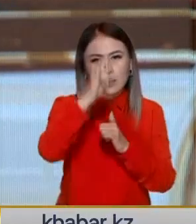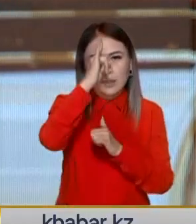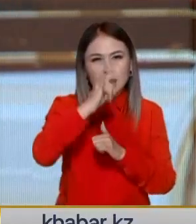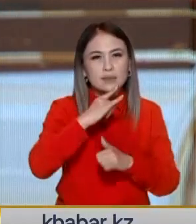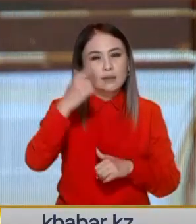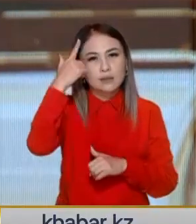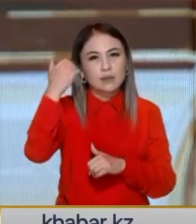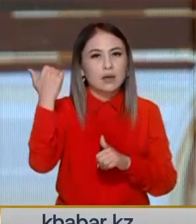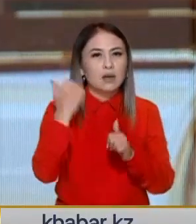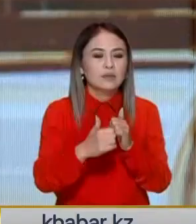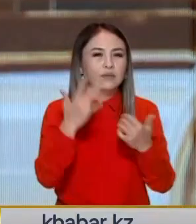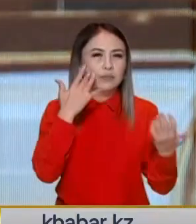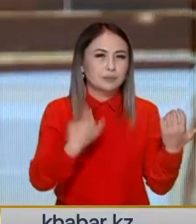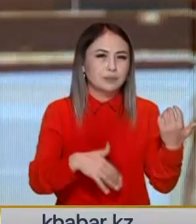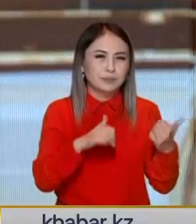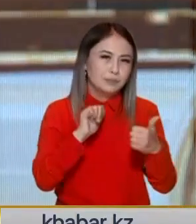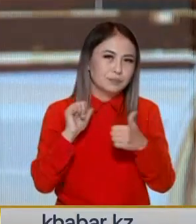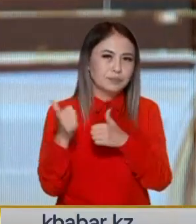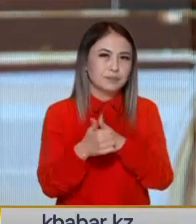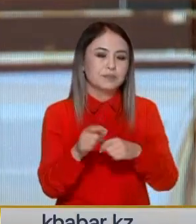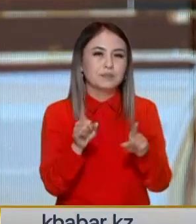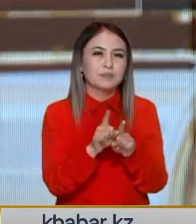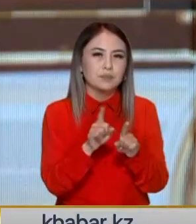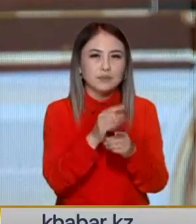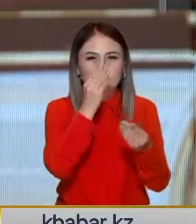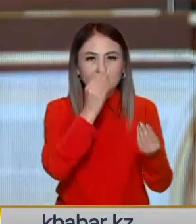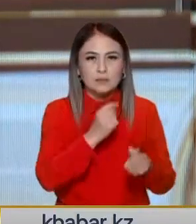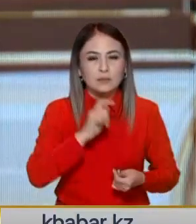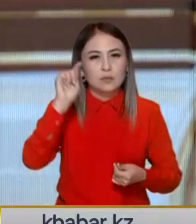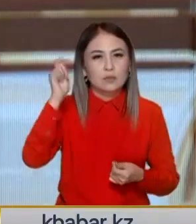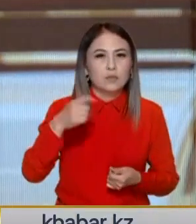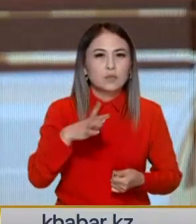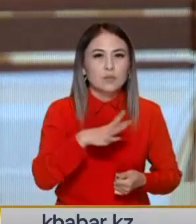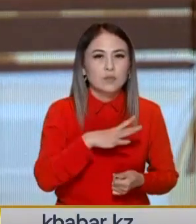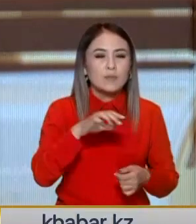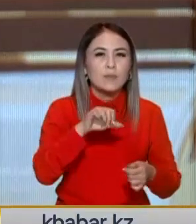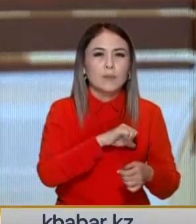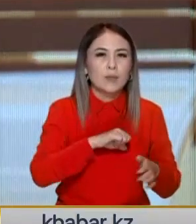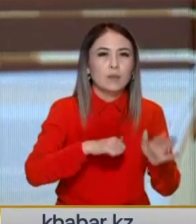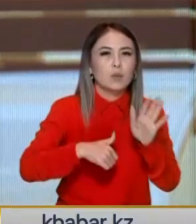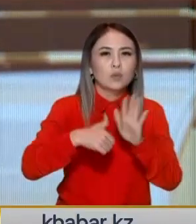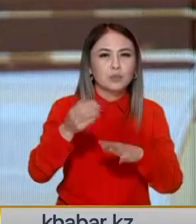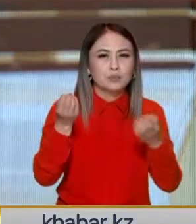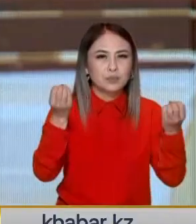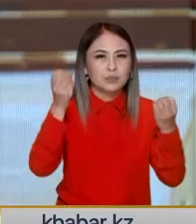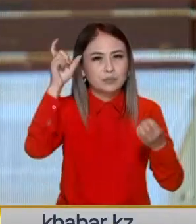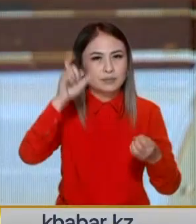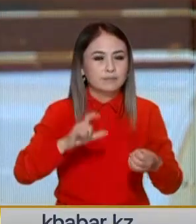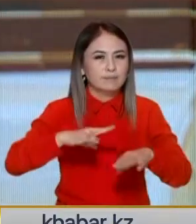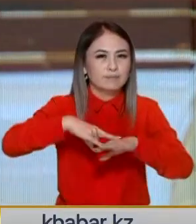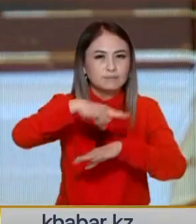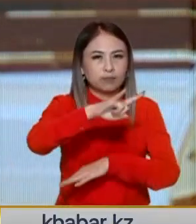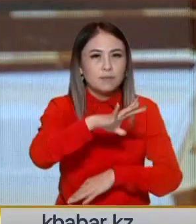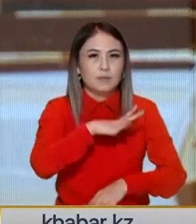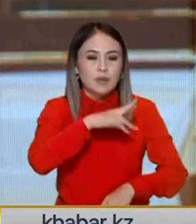жақстанс. Талай айтыста топ жарып, жыр термелерімен жұртты ұйтқан өнер иесі соғыста қарулы күштердің элита саналатын әуе десант құрамында